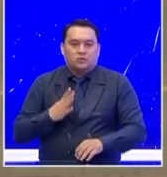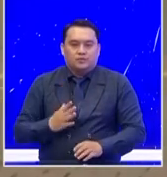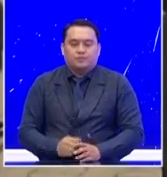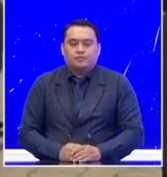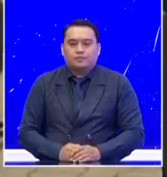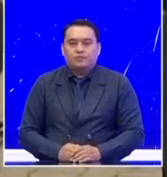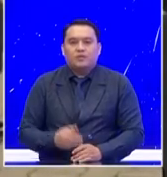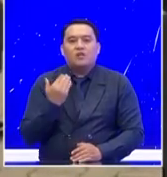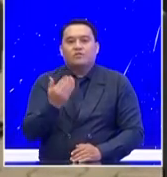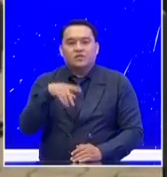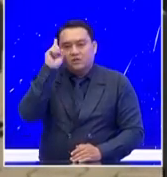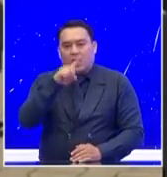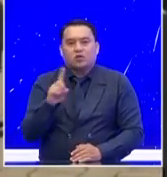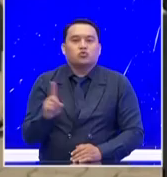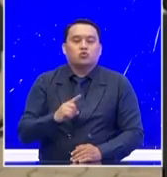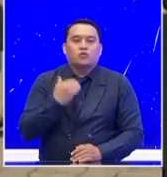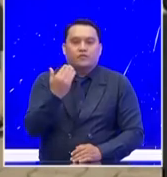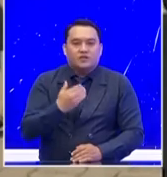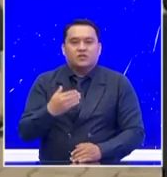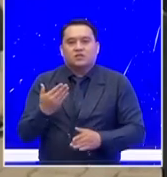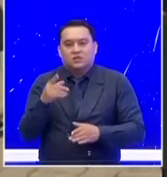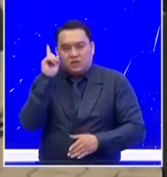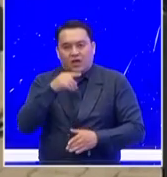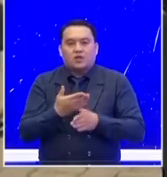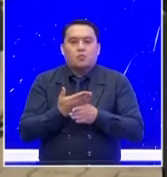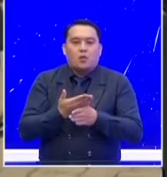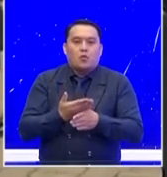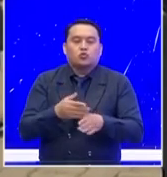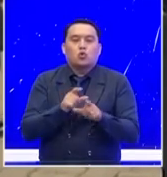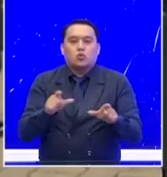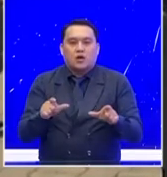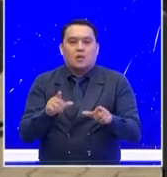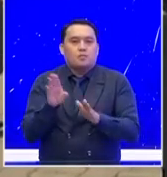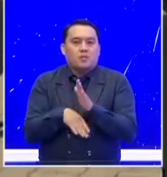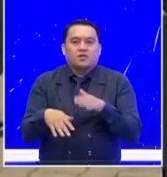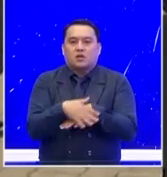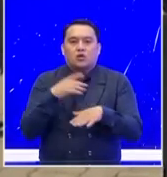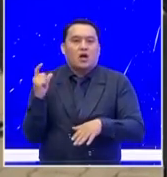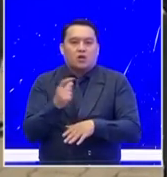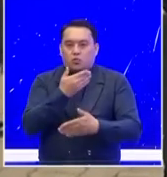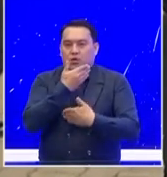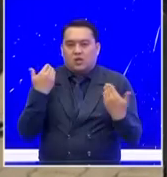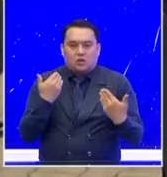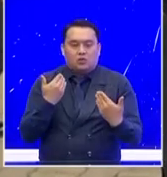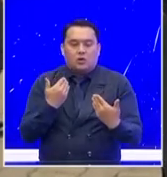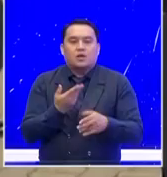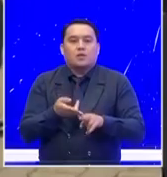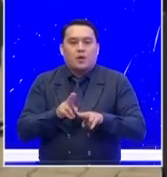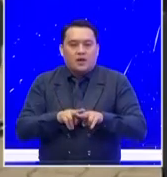знаете, что мы сейчас делаем все возможное, чтобы помочь людям. Без людей, без народа экономики не будет.